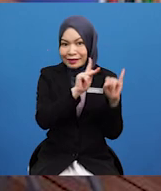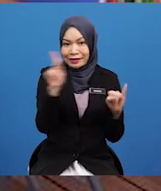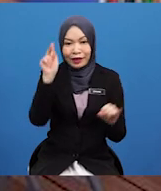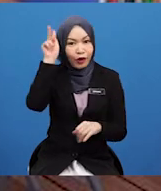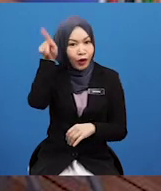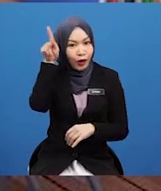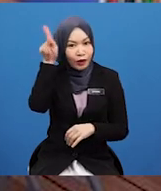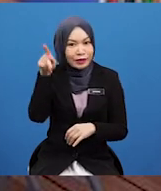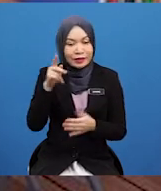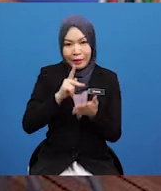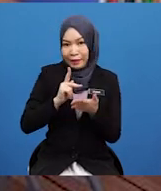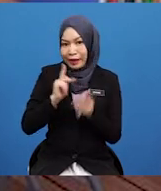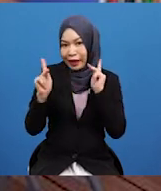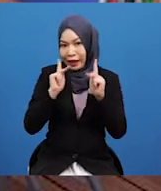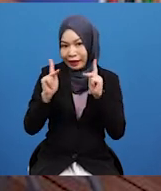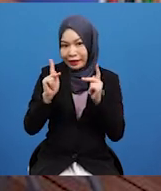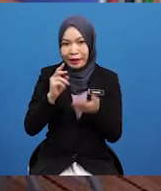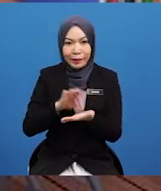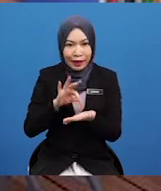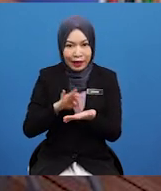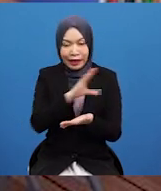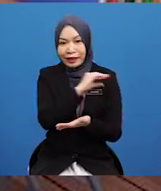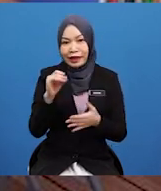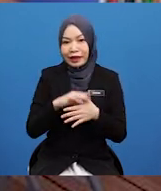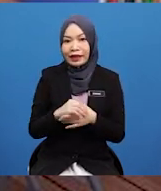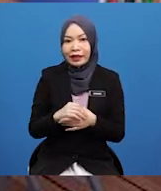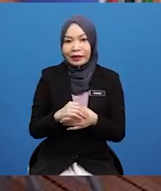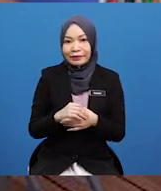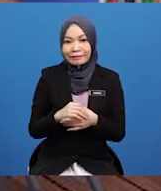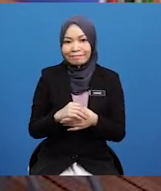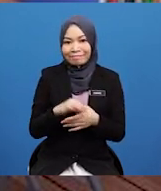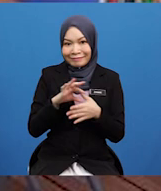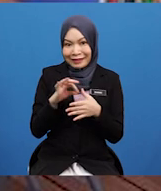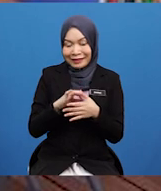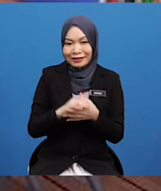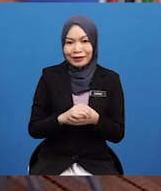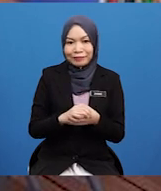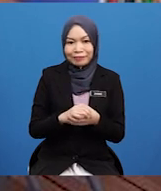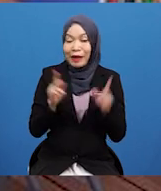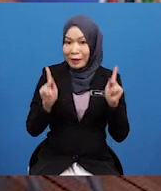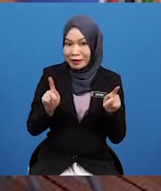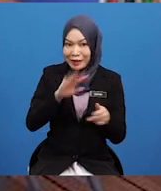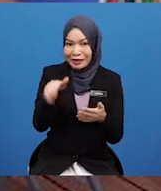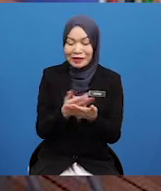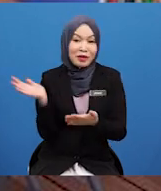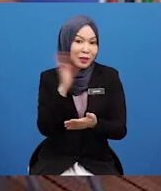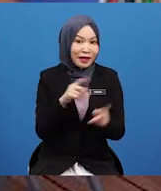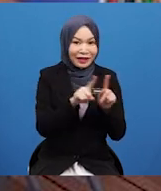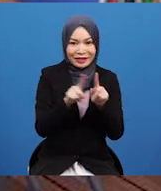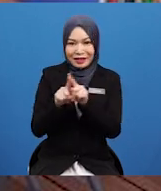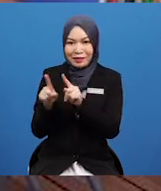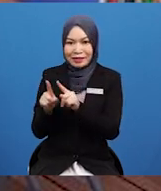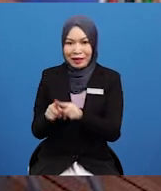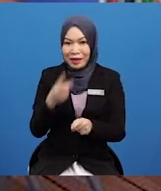bilangan dan isi kandungannya. Pelajar sekalian, mari kita sama-sama menghayati objektif